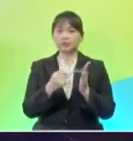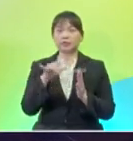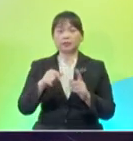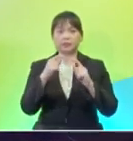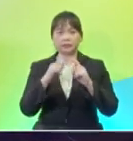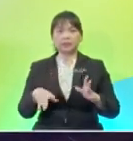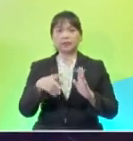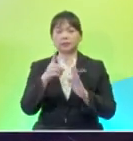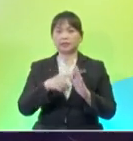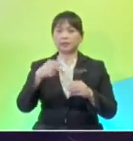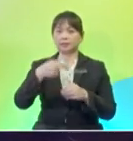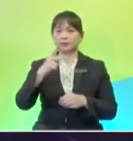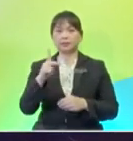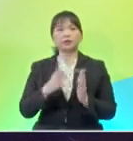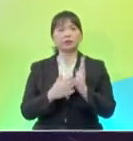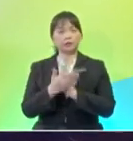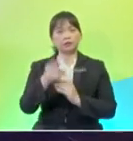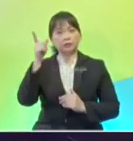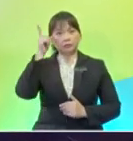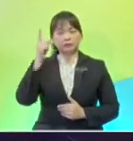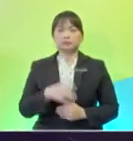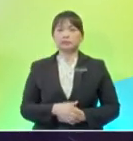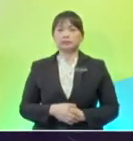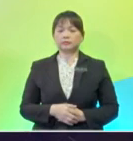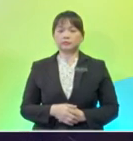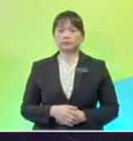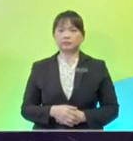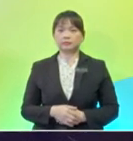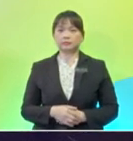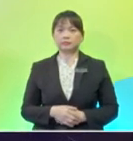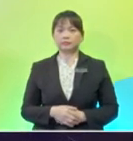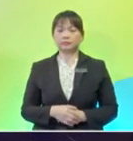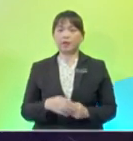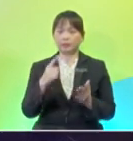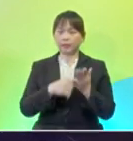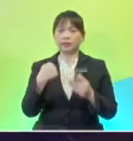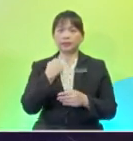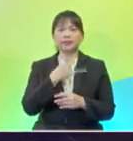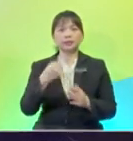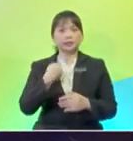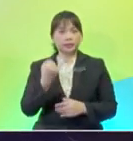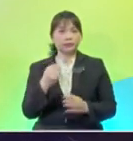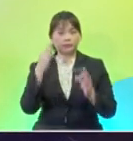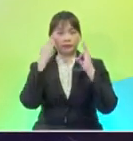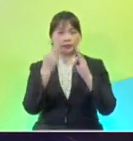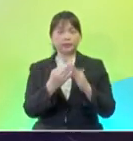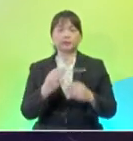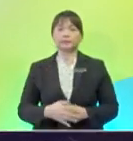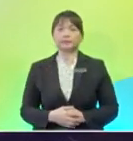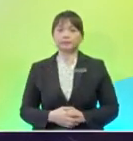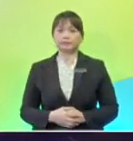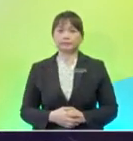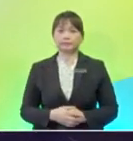dihasilkan oleh sayup seterusnya ceguk apalagi yang ingin kita fokuskan oke sekarang ini kita tengok sikit